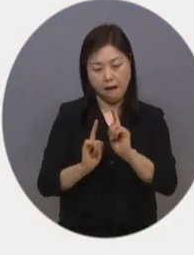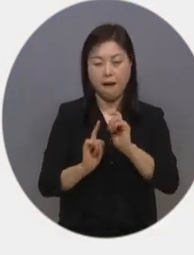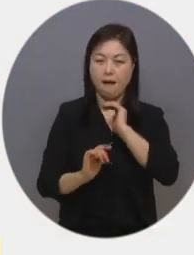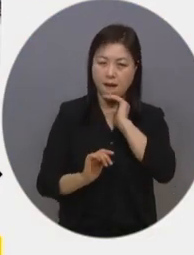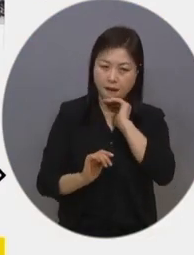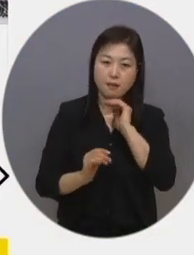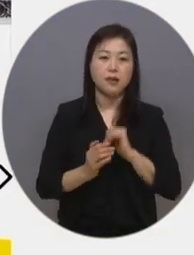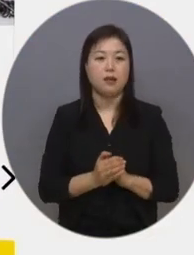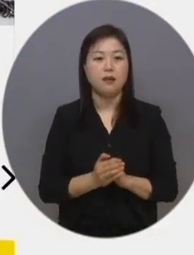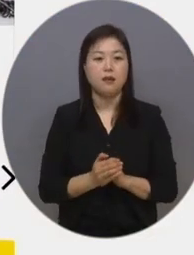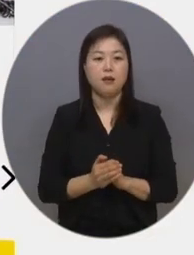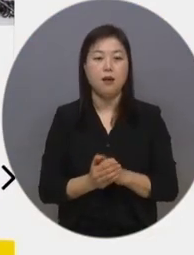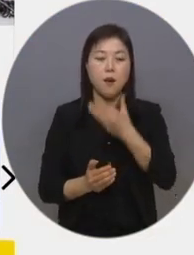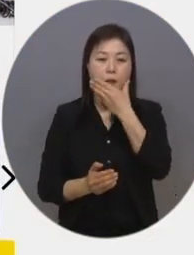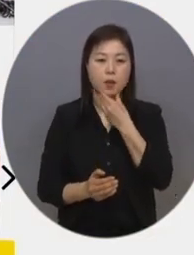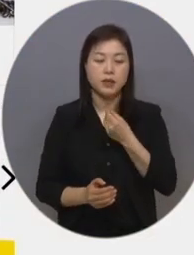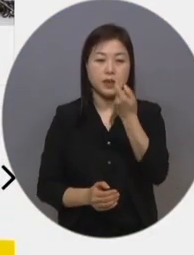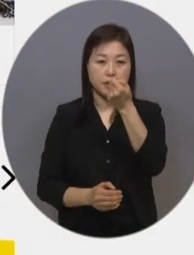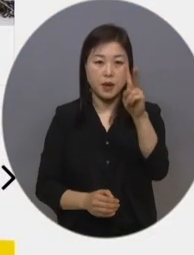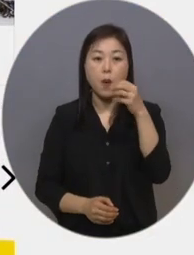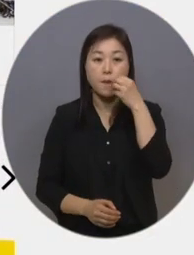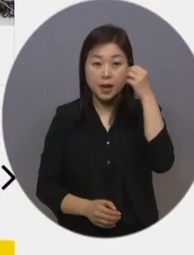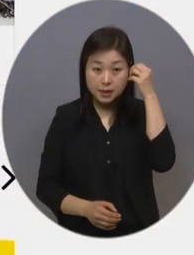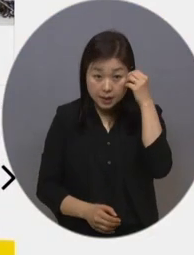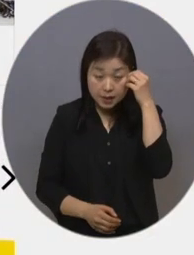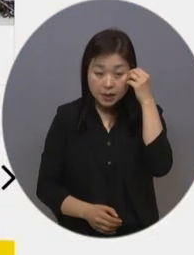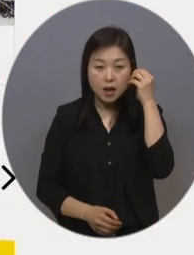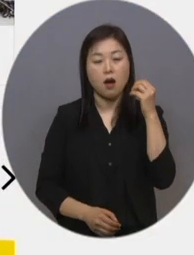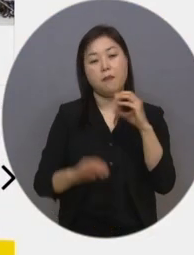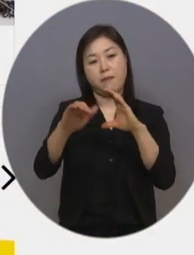웰페어뉴스 홈페이지 또는 전자우편